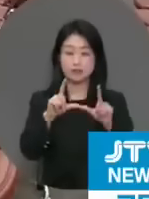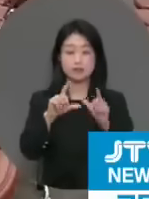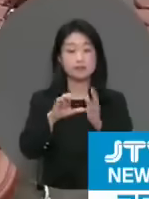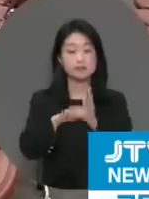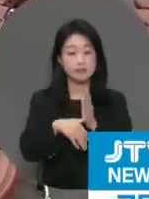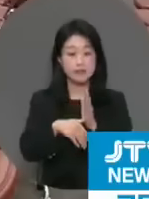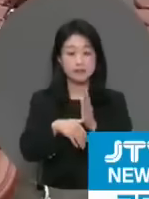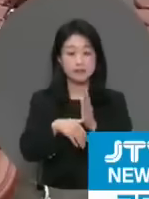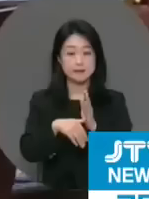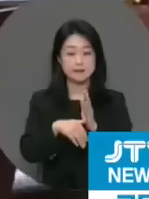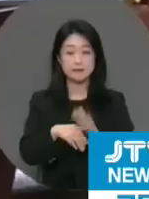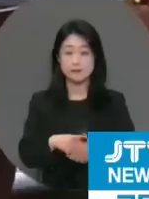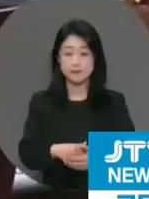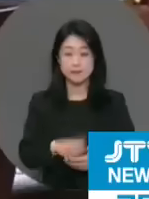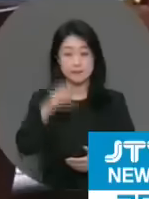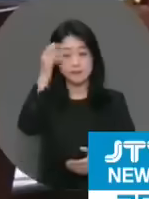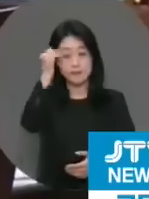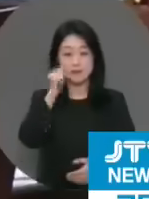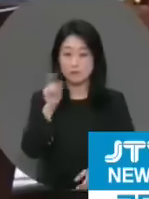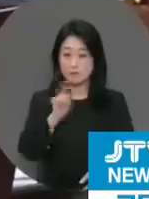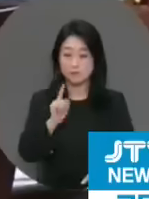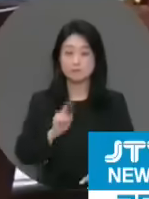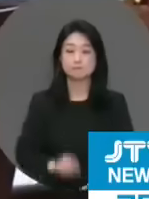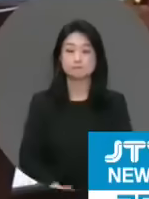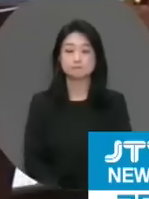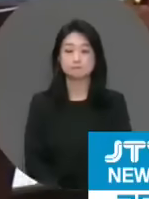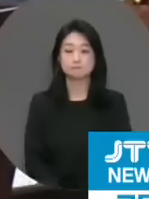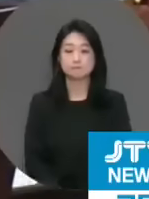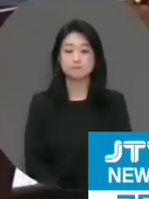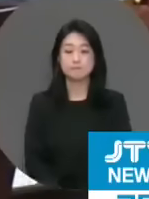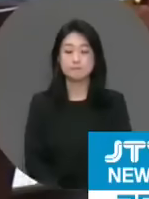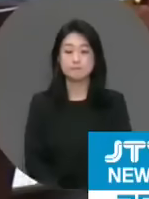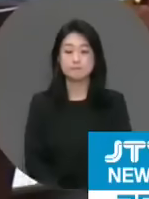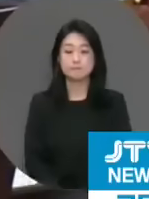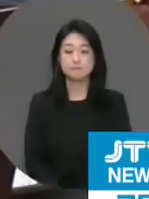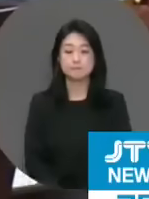2017년도는 어떤 세상으로 기억하고 계십니까?